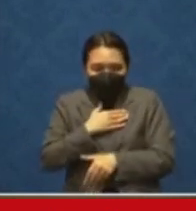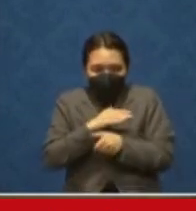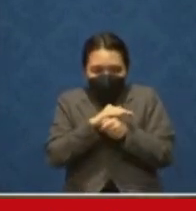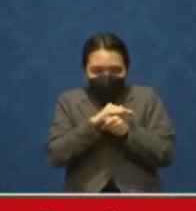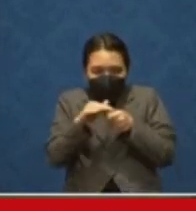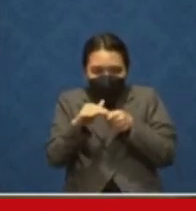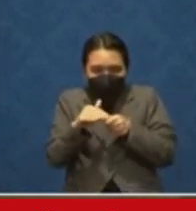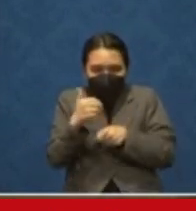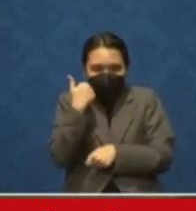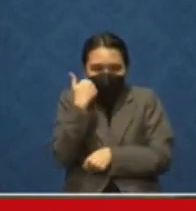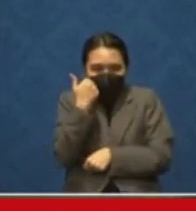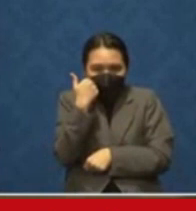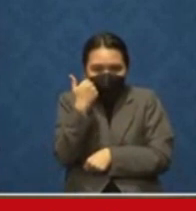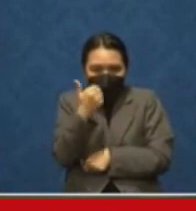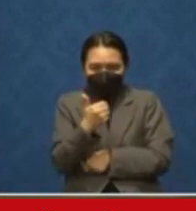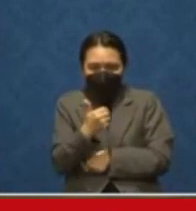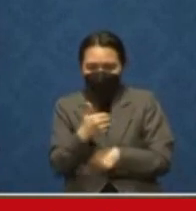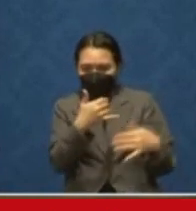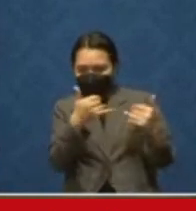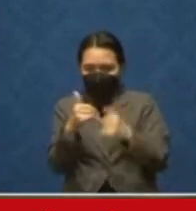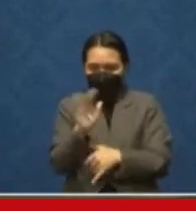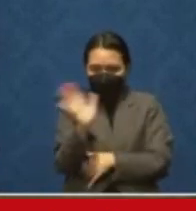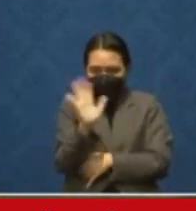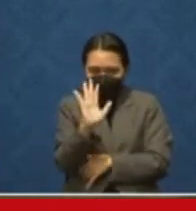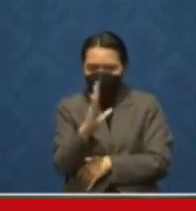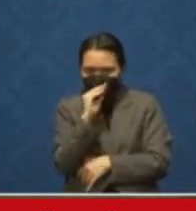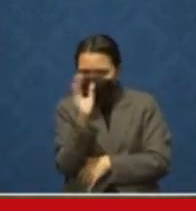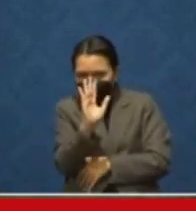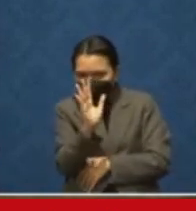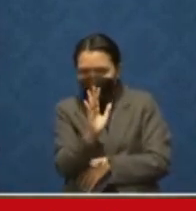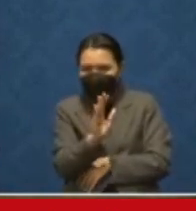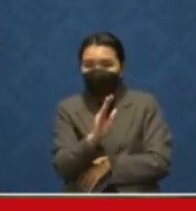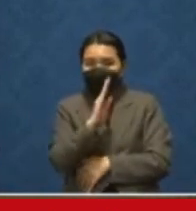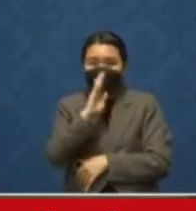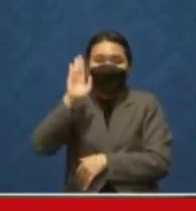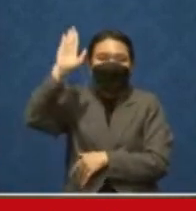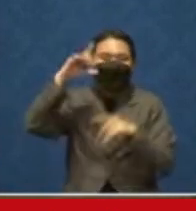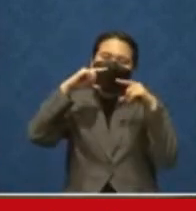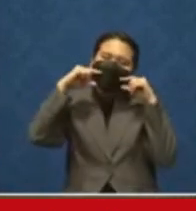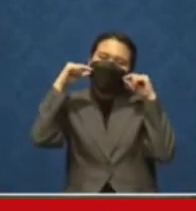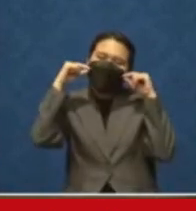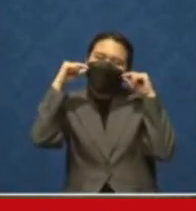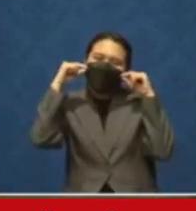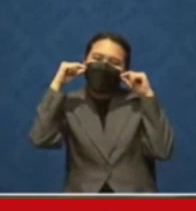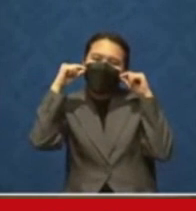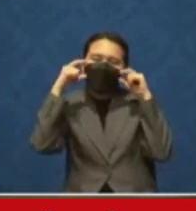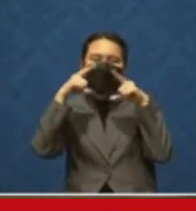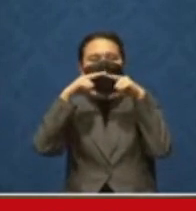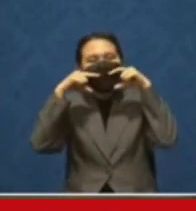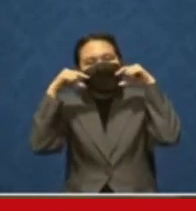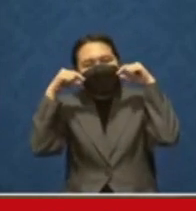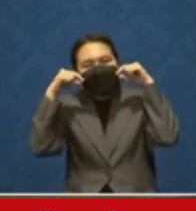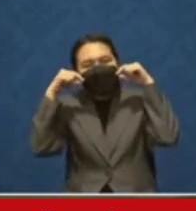ที่คนเดียวผมไม่เกี่ยวขี้ตัวเลยแต่ถ้าเป็นผมผมก็จะโหดหัวอายนะเหตุ